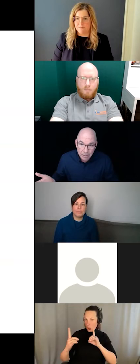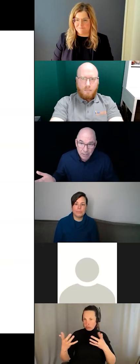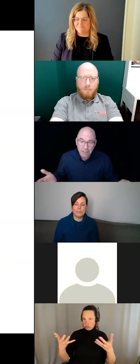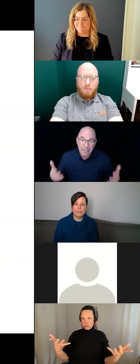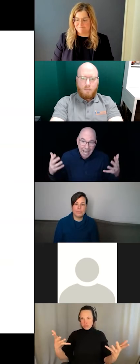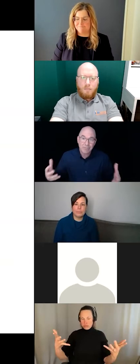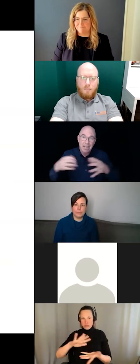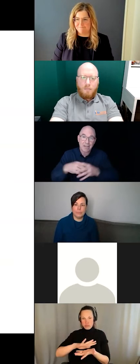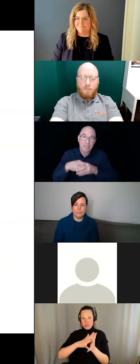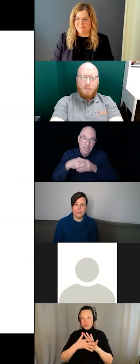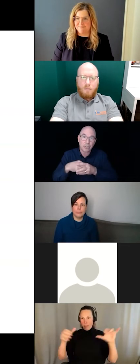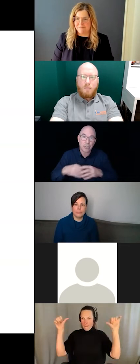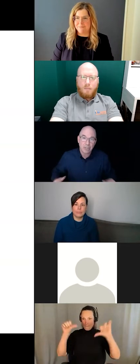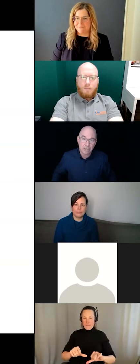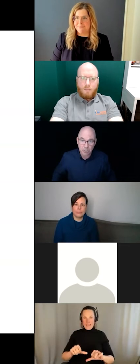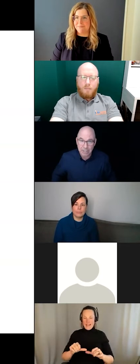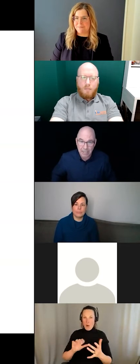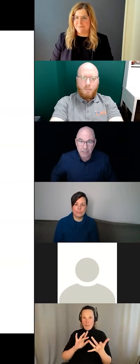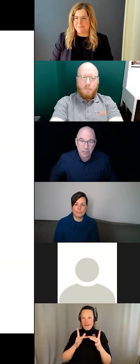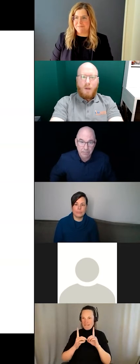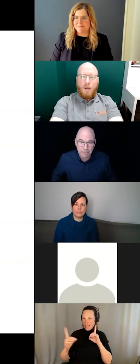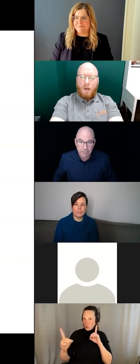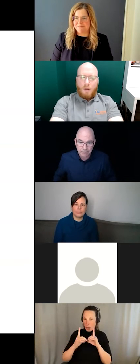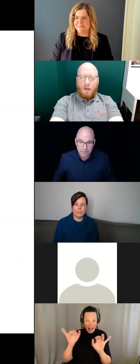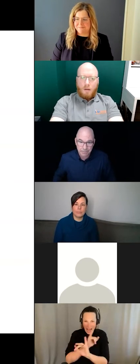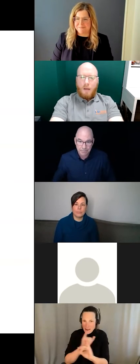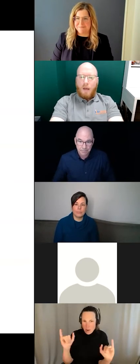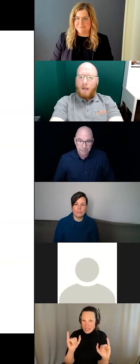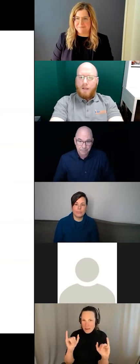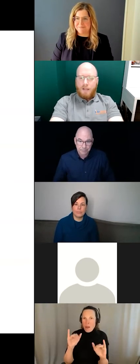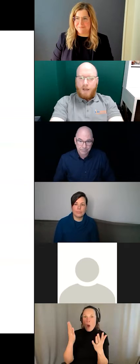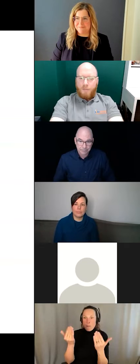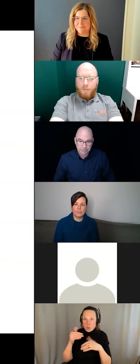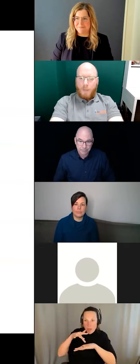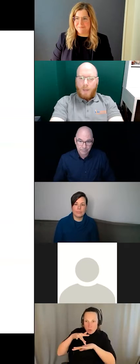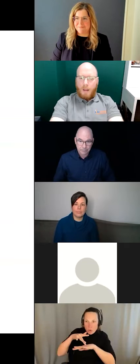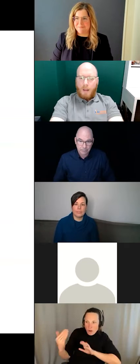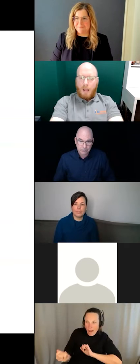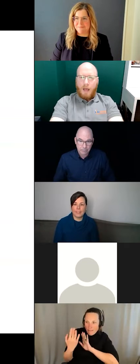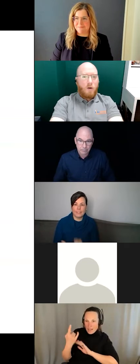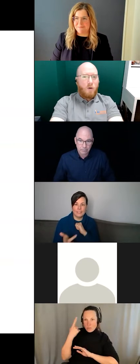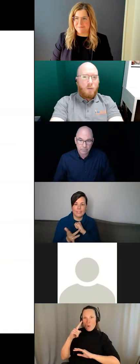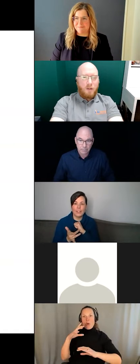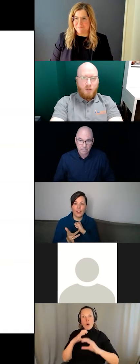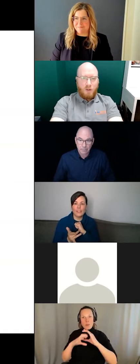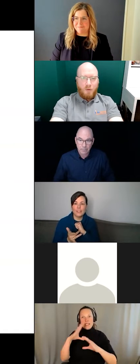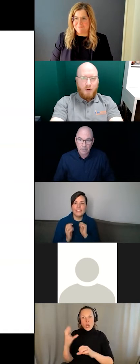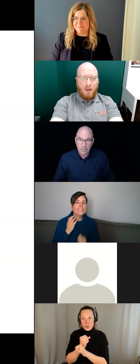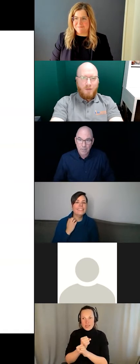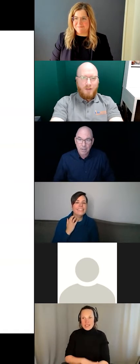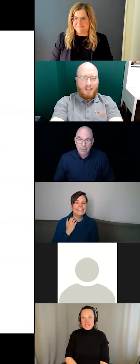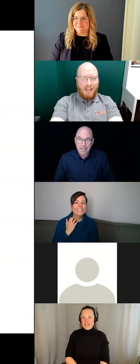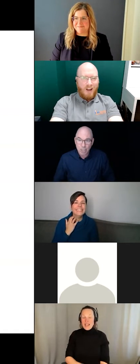la distanciation sociale. Ça a rendu très difficile. Ils ne pouvaient rien faire de façon virtuelle. Ils devaient avoir des touchés pour communiquer.